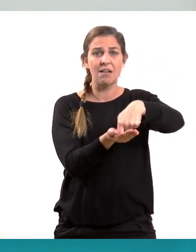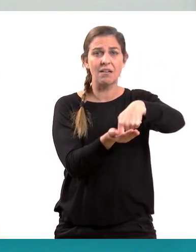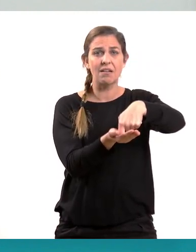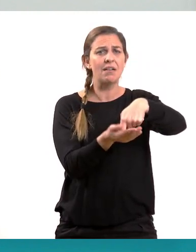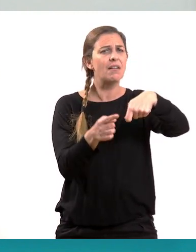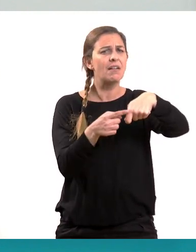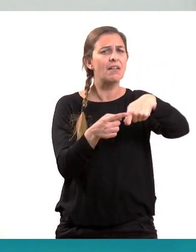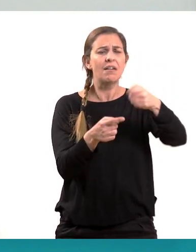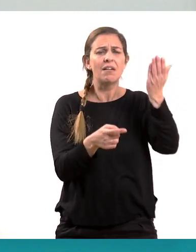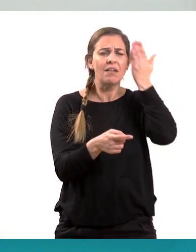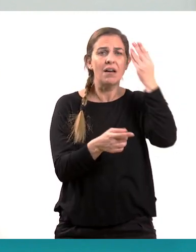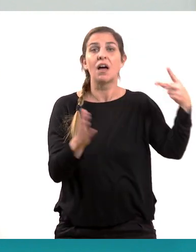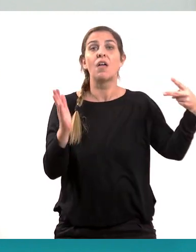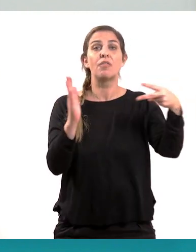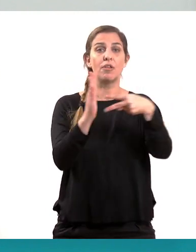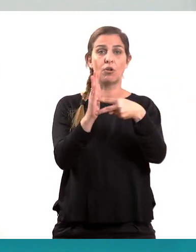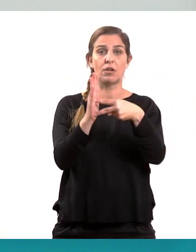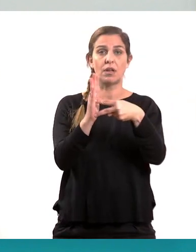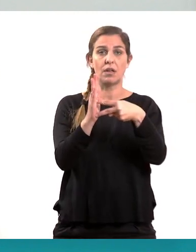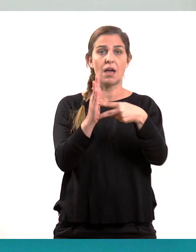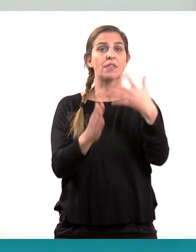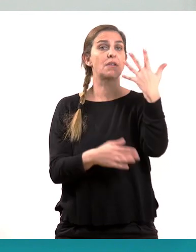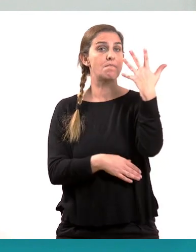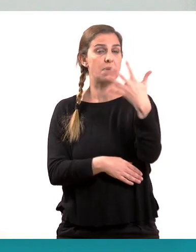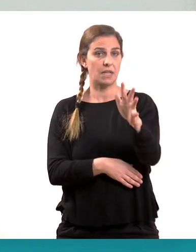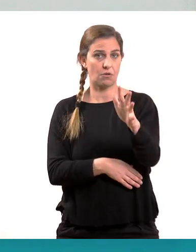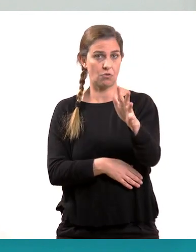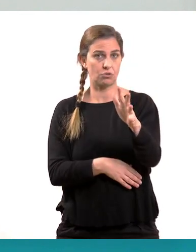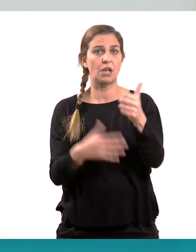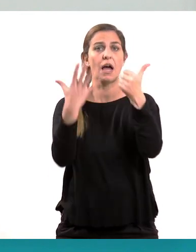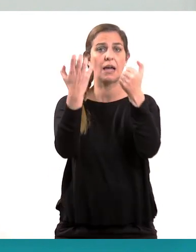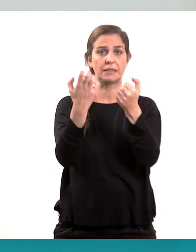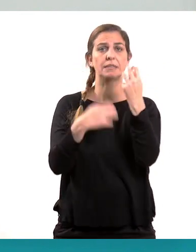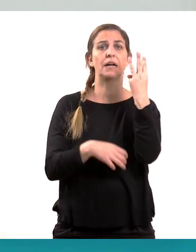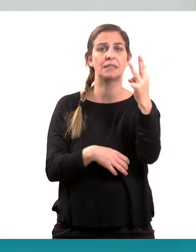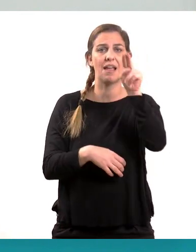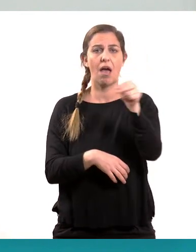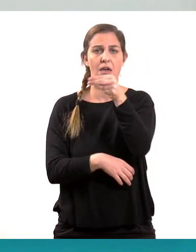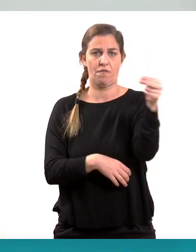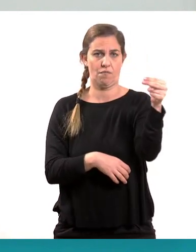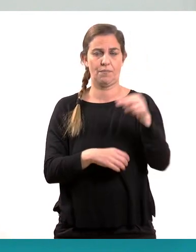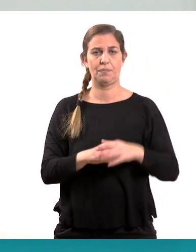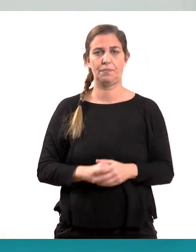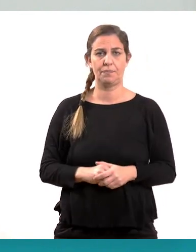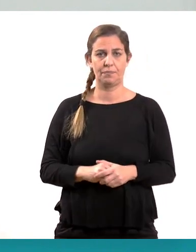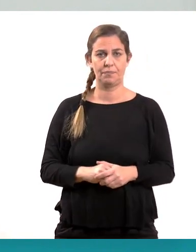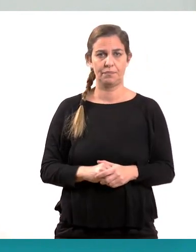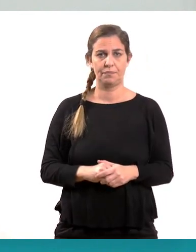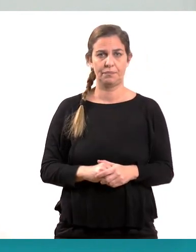2.563 ευρώ.